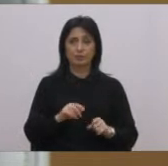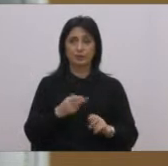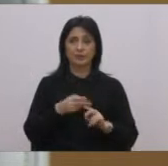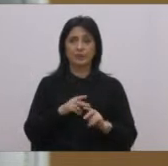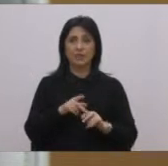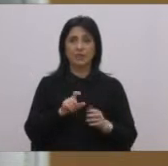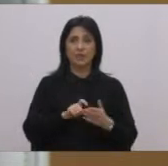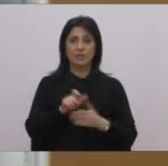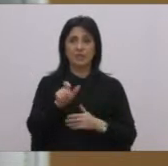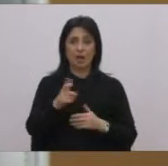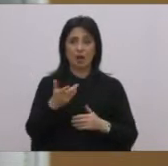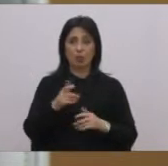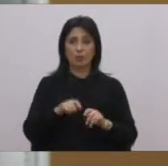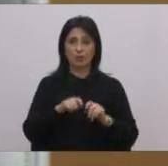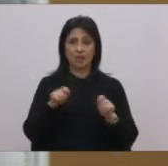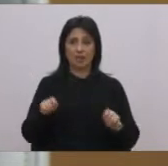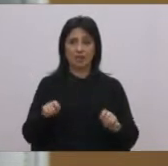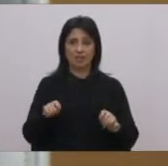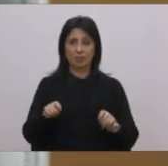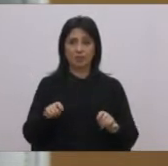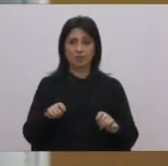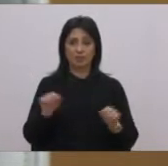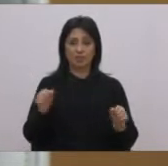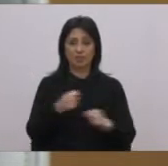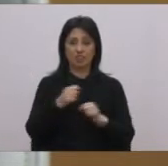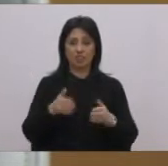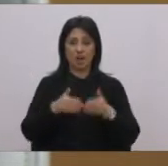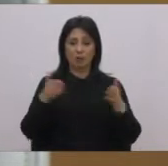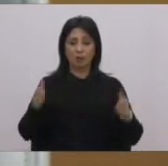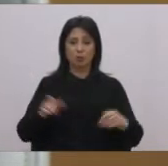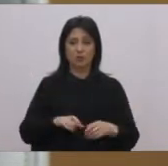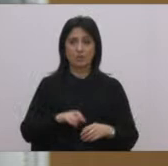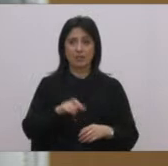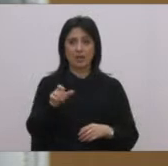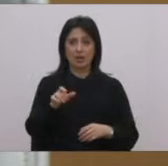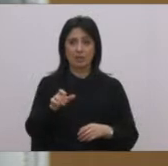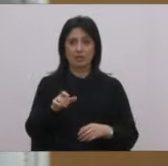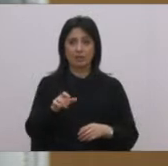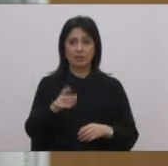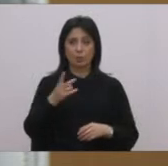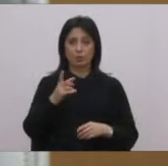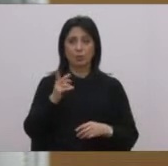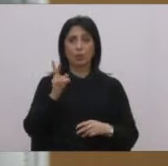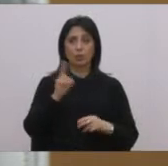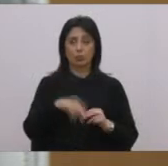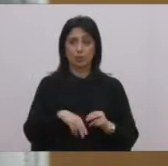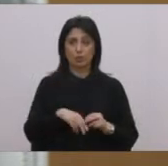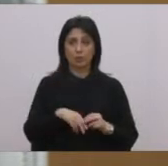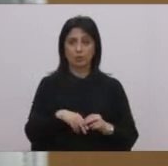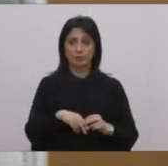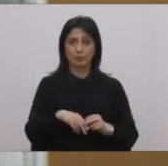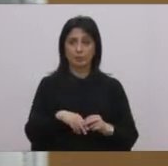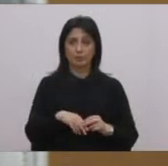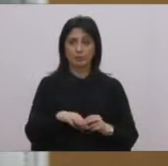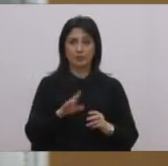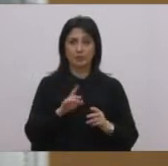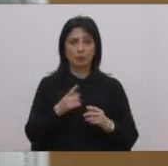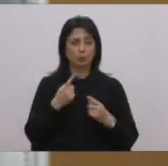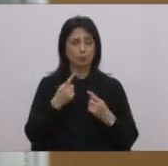ეს გზა, რომელიც გაიხსნებოდა, სიხარულსული გზა, და დასრულდებოდა, სულ